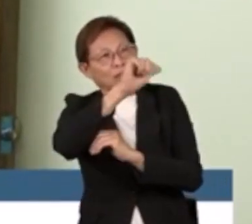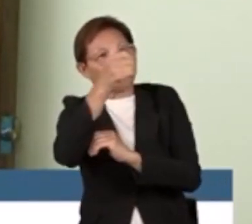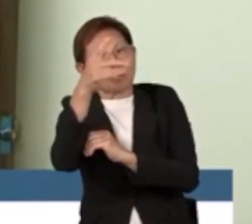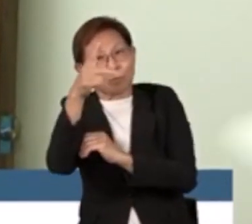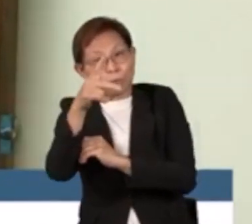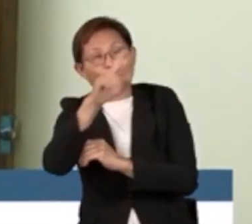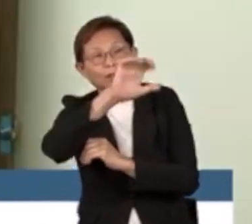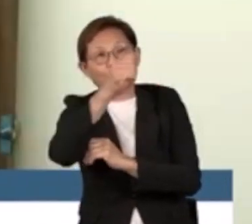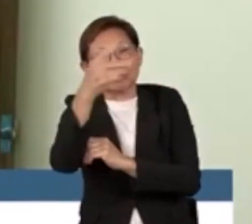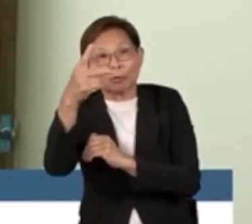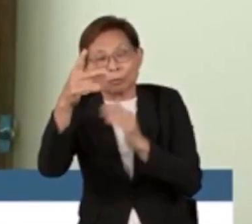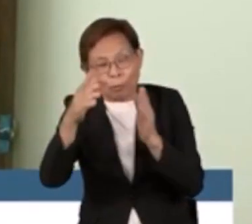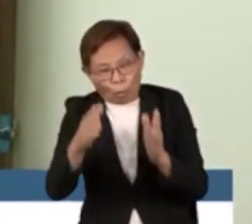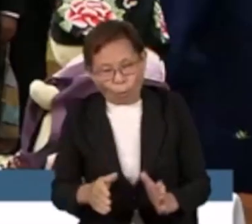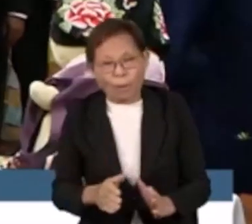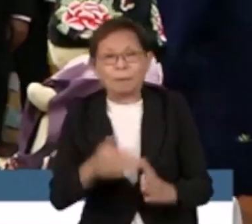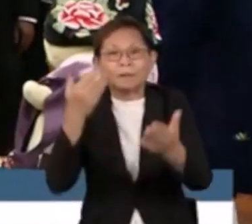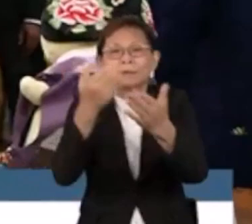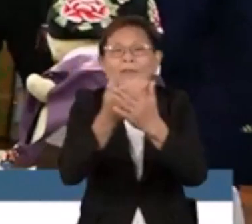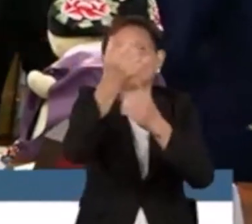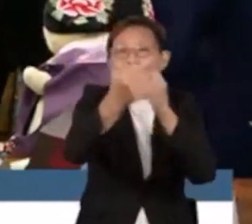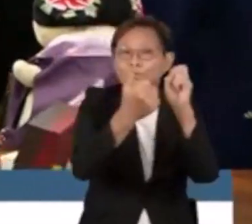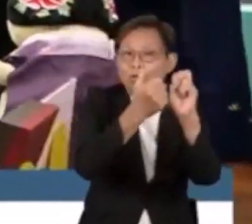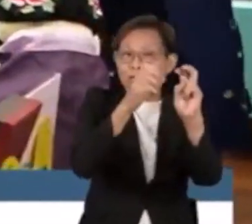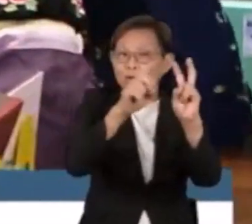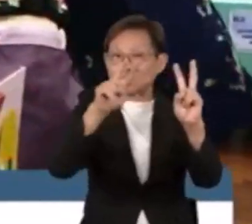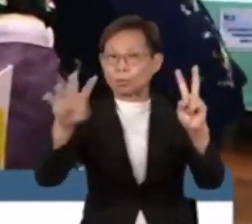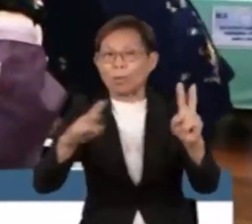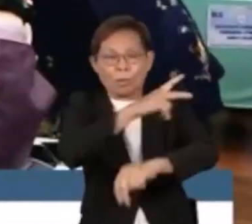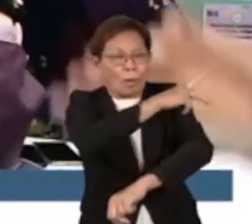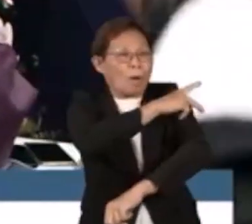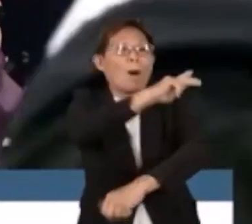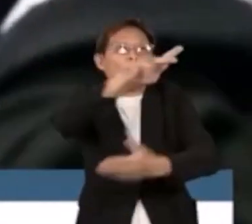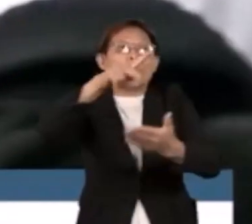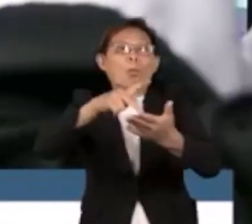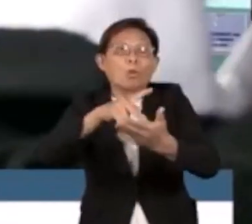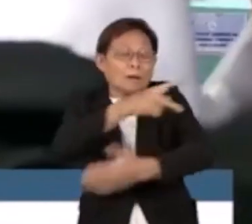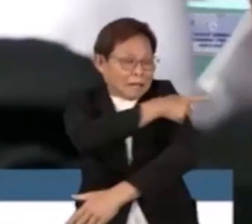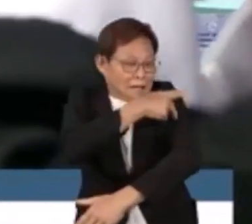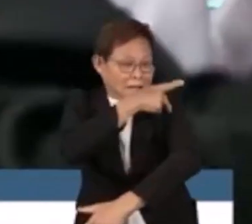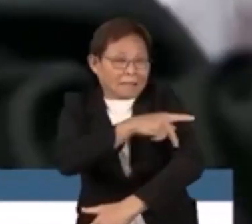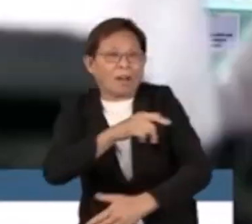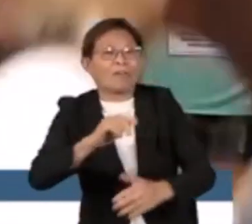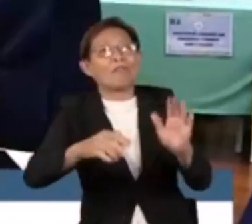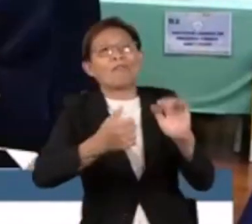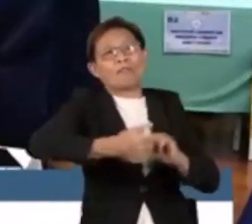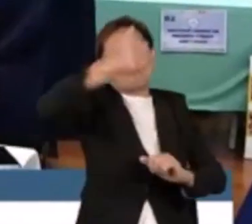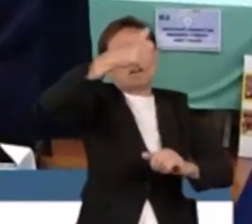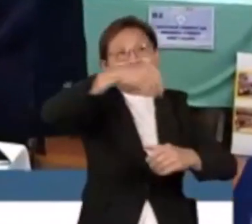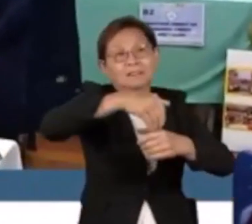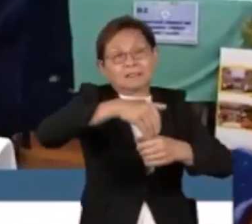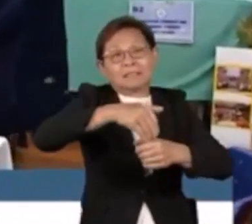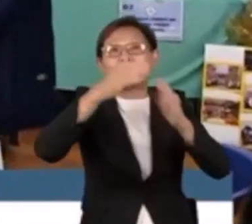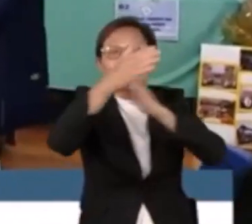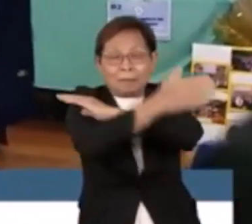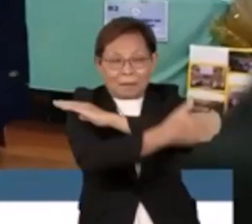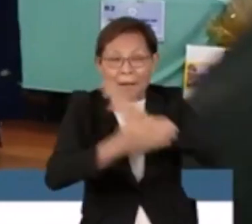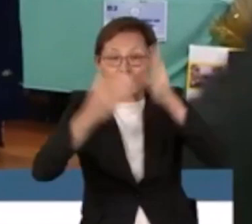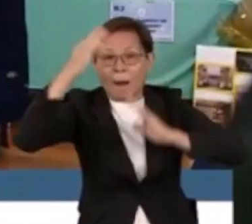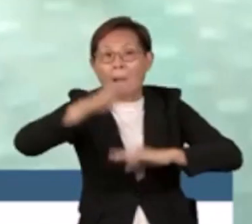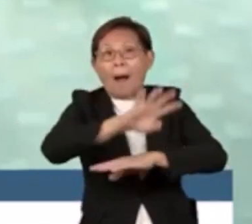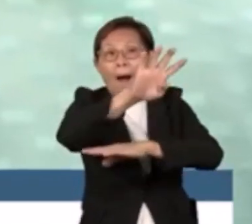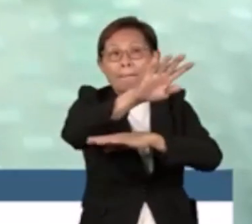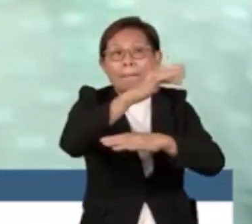orang menjelang 2024 besar kesehatan goni samo itu adalah yang pertama seumpamanya di negara yang mana 4